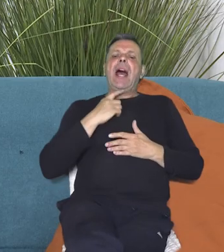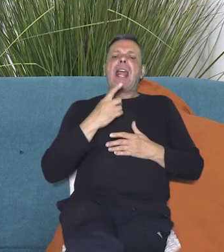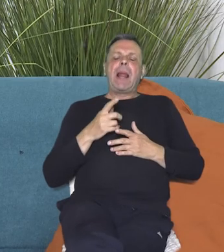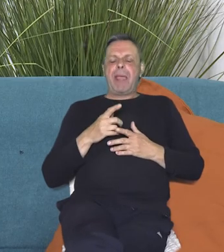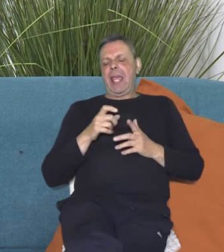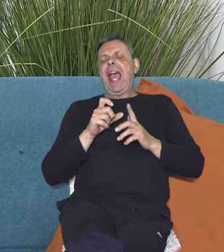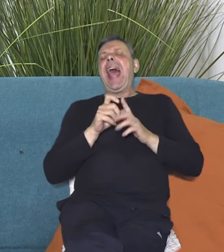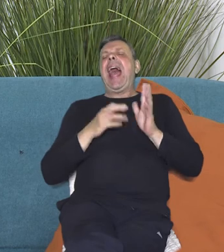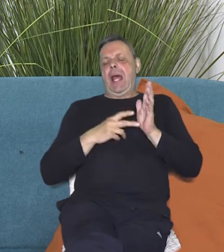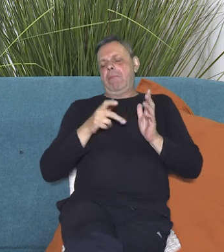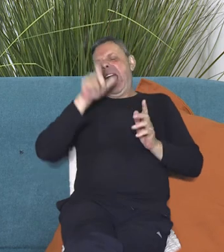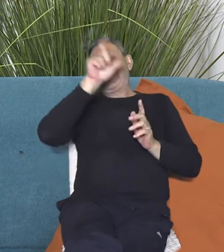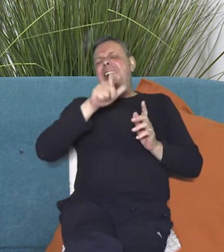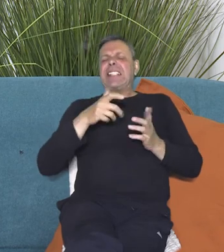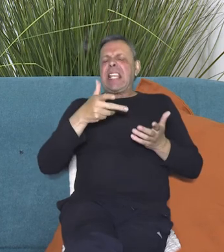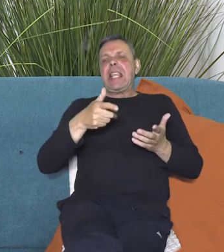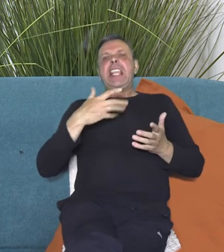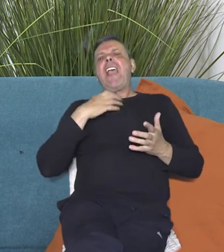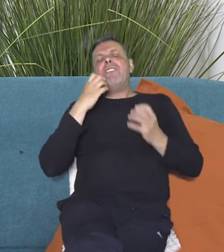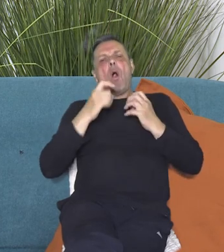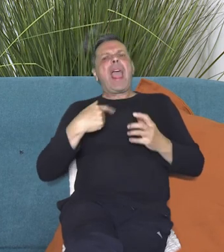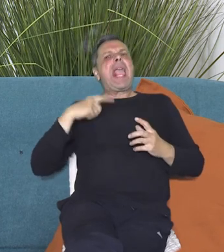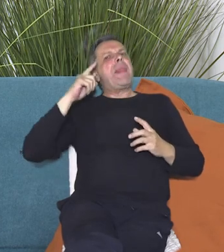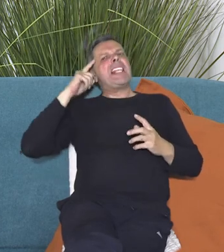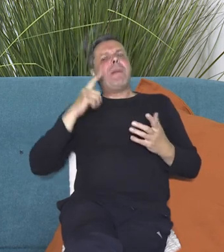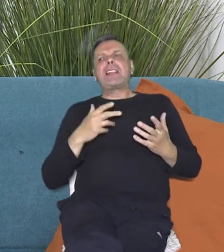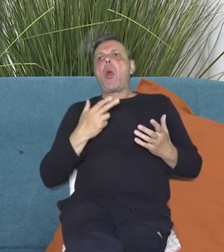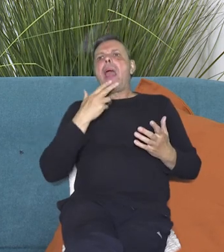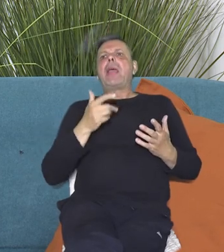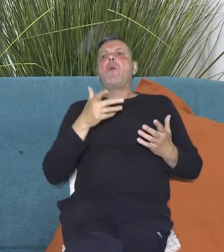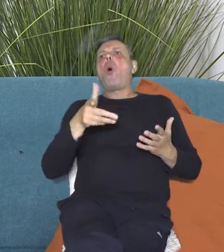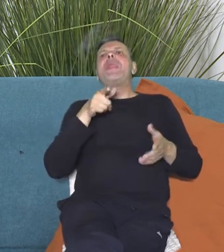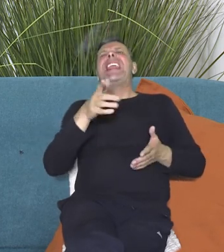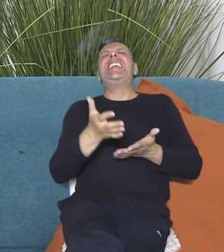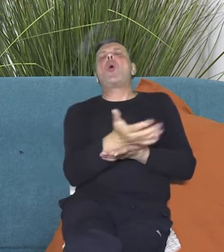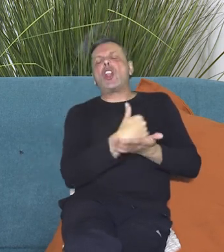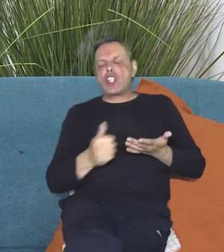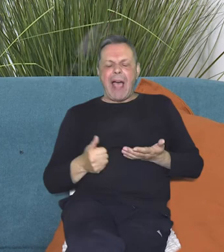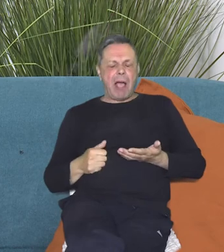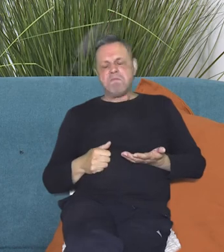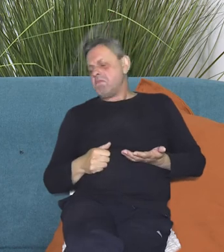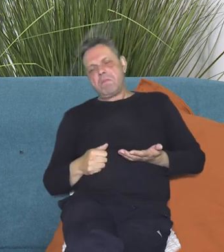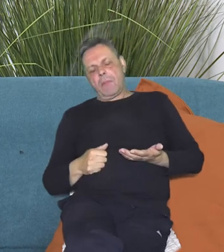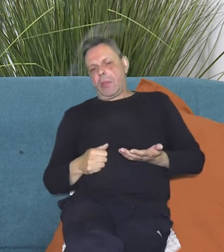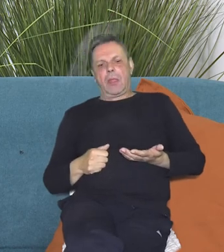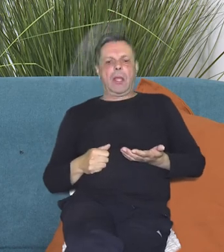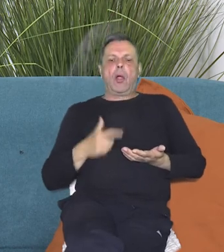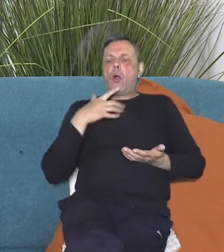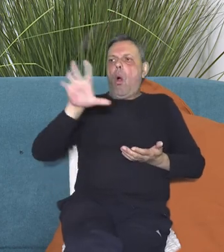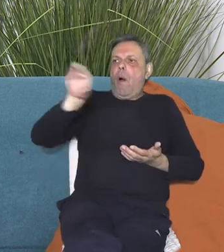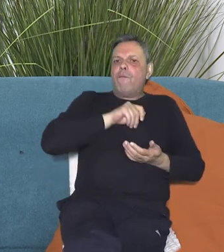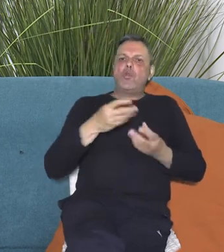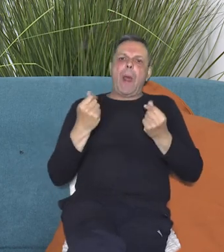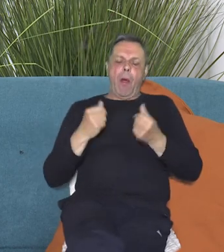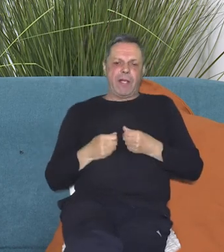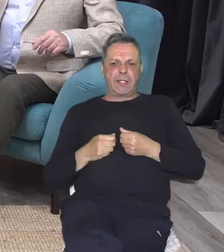Recimo, rekla bih da i Danci jako vole i da ih ne smatraju nekim koji ih iskorištava nužno i ko samo eto,